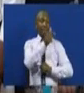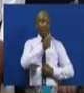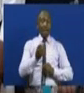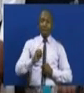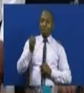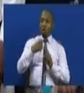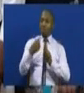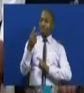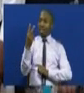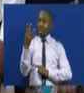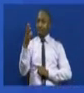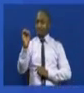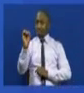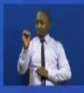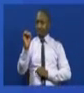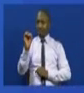milioni 250.